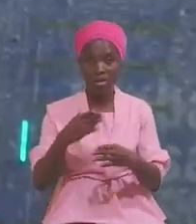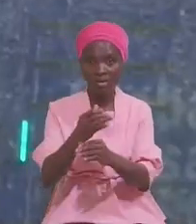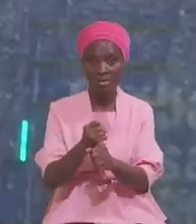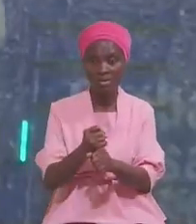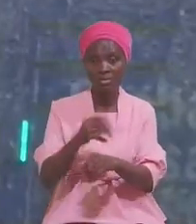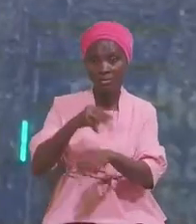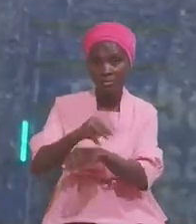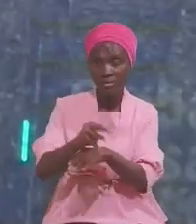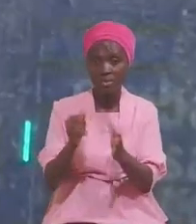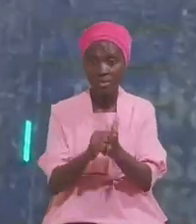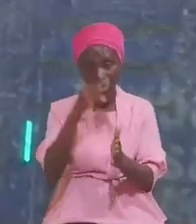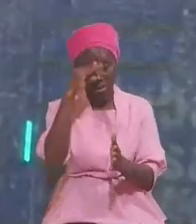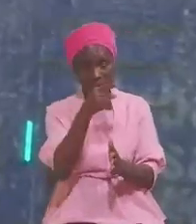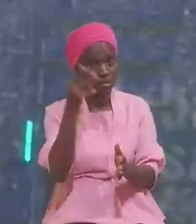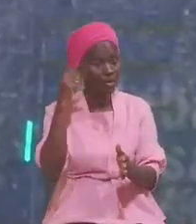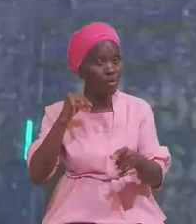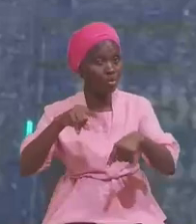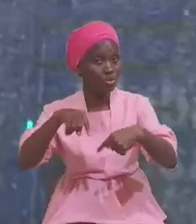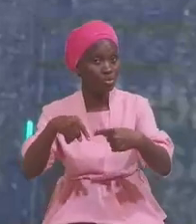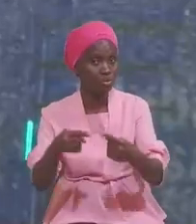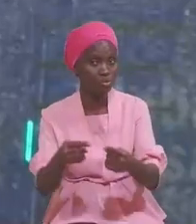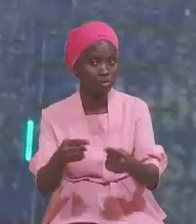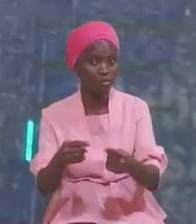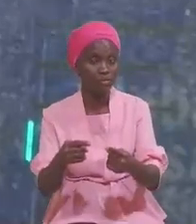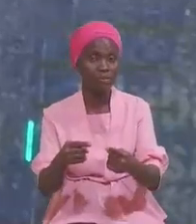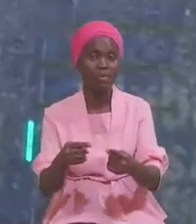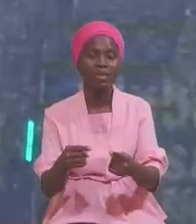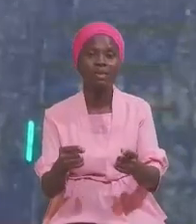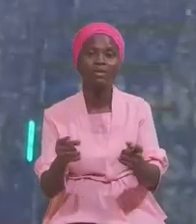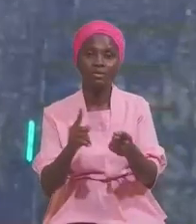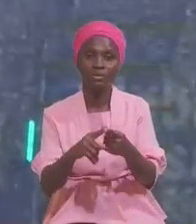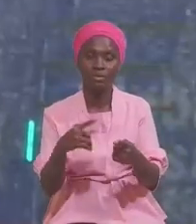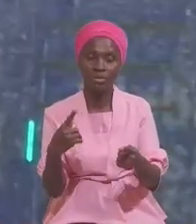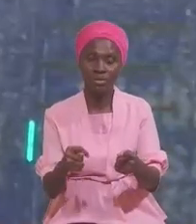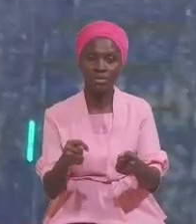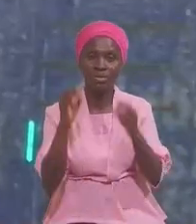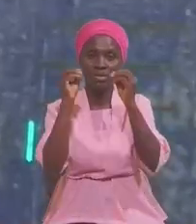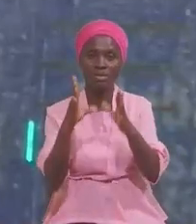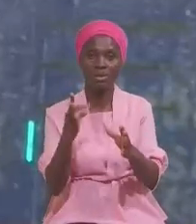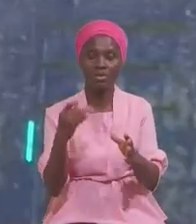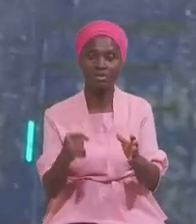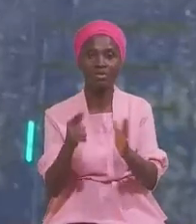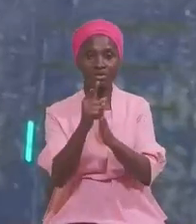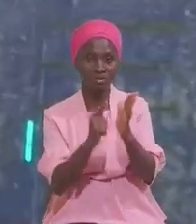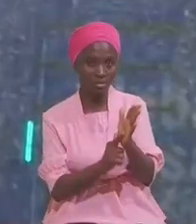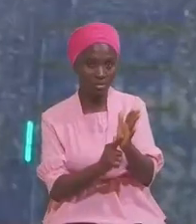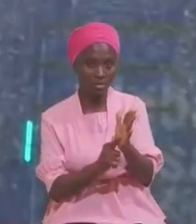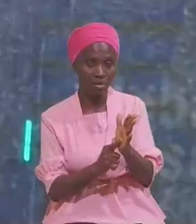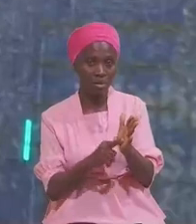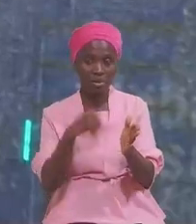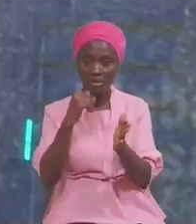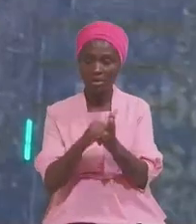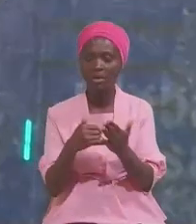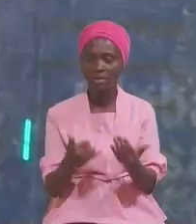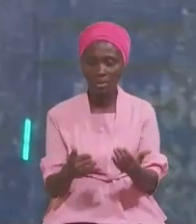un message qu'il transférait au docteur de la loi.